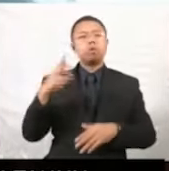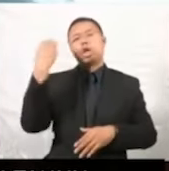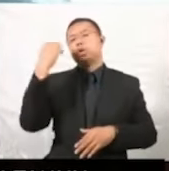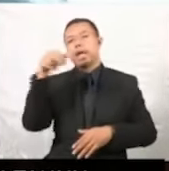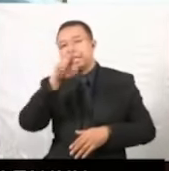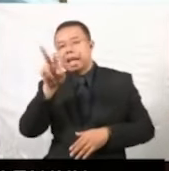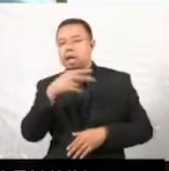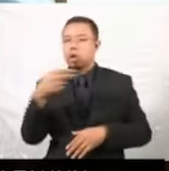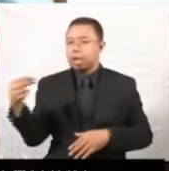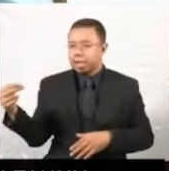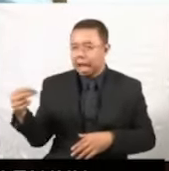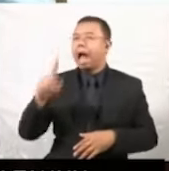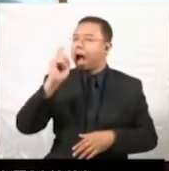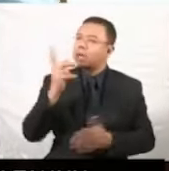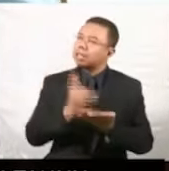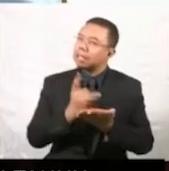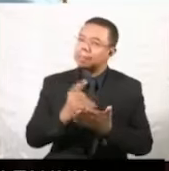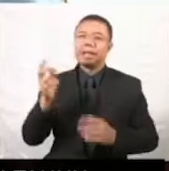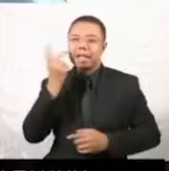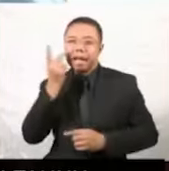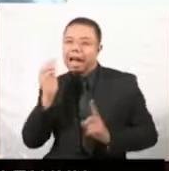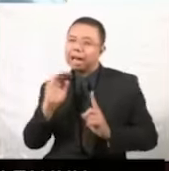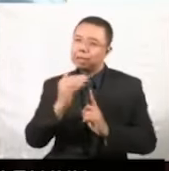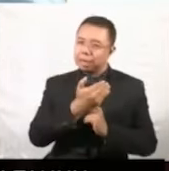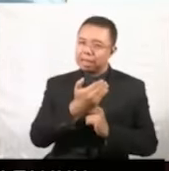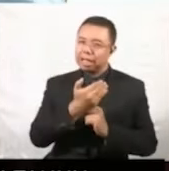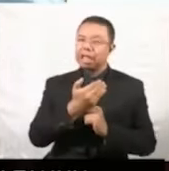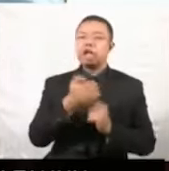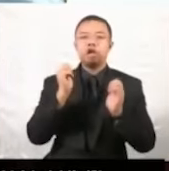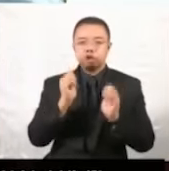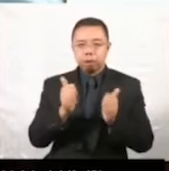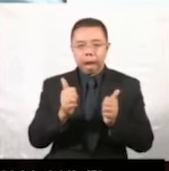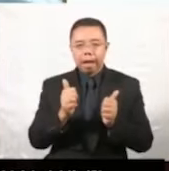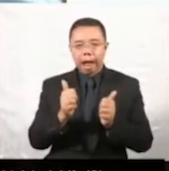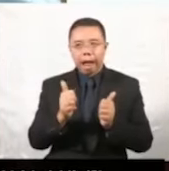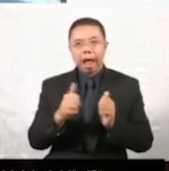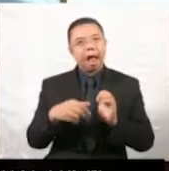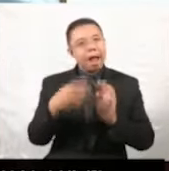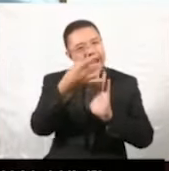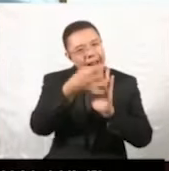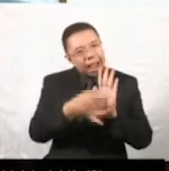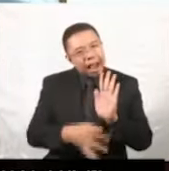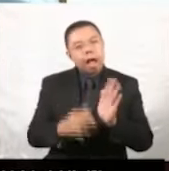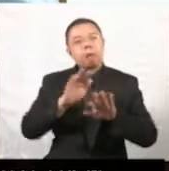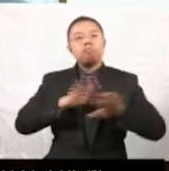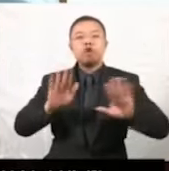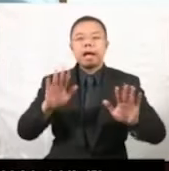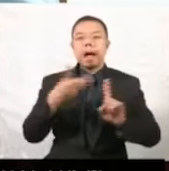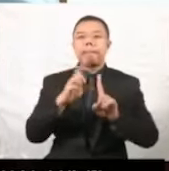Indonesia yang harus tetap kita lestarikan agar eh keluhuran budaya badui